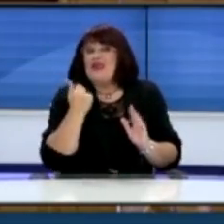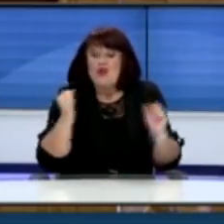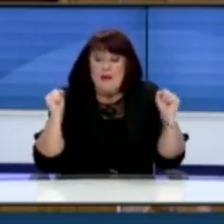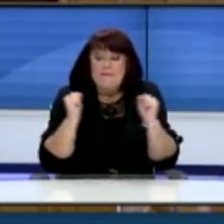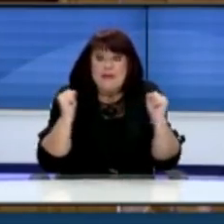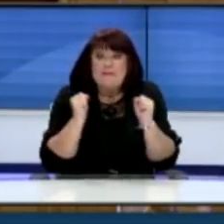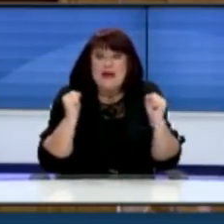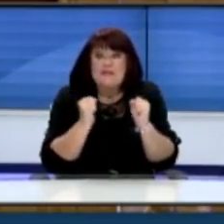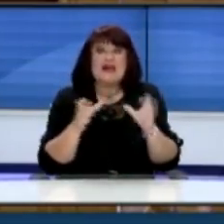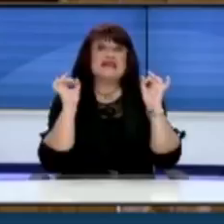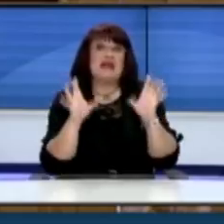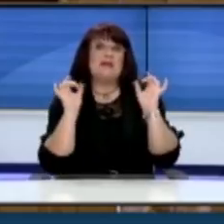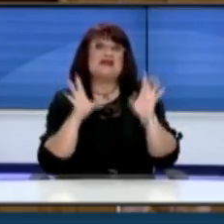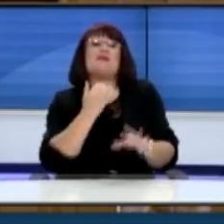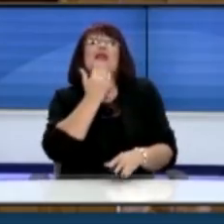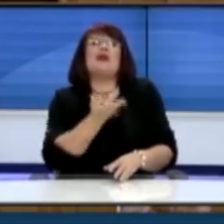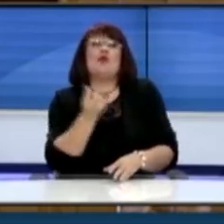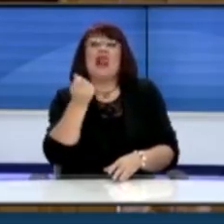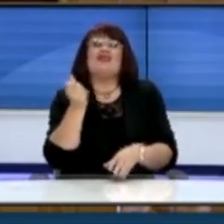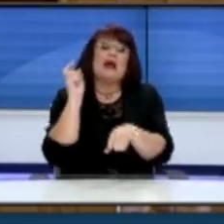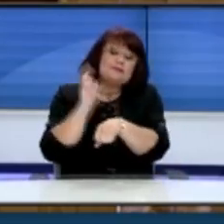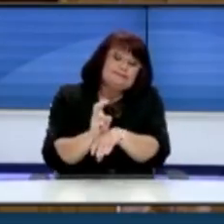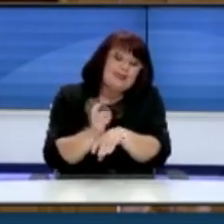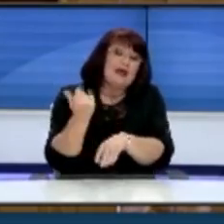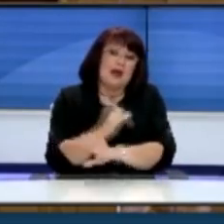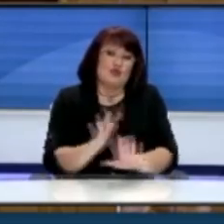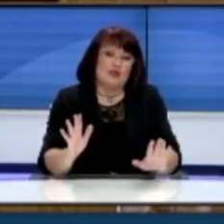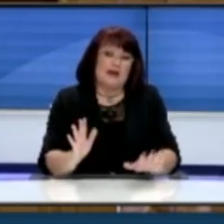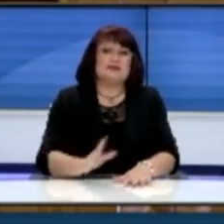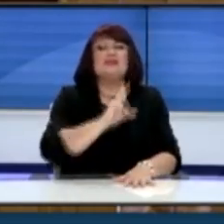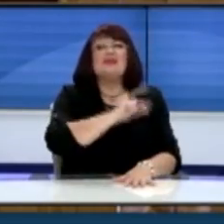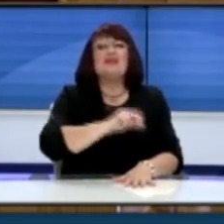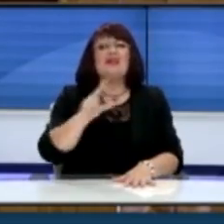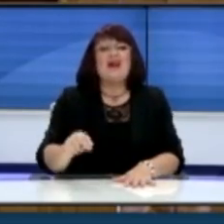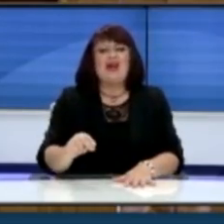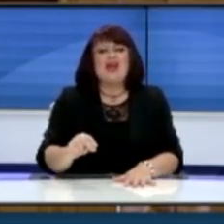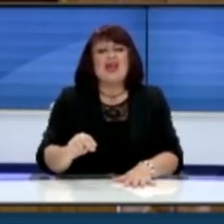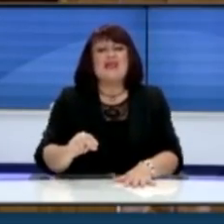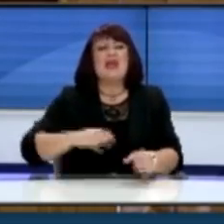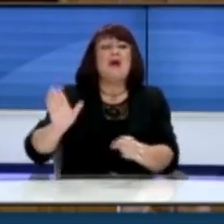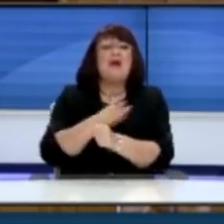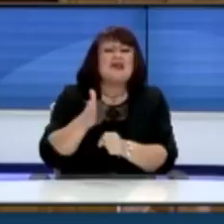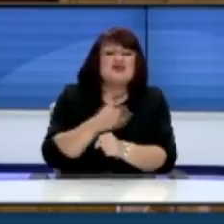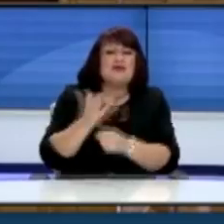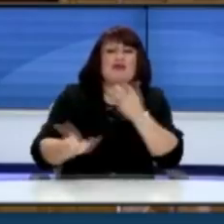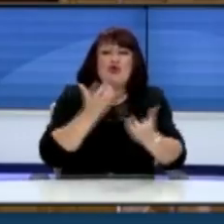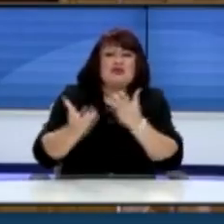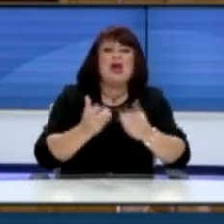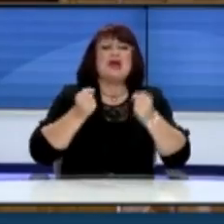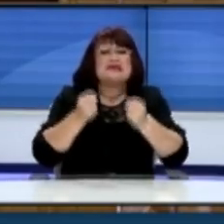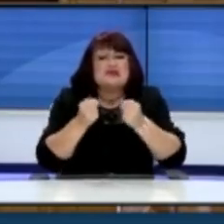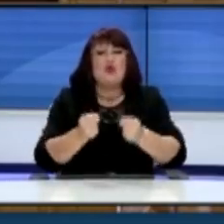ότι τίποτα δεν είναι τζάμπα και ότι χρήμα δεν περισσεύει. Τα ίδια λέτε και στις φυσικές καταστροφές, όπως